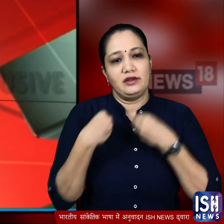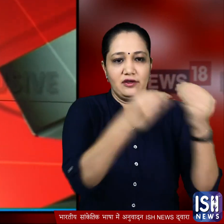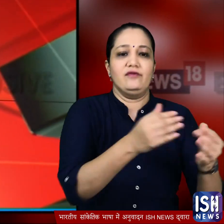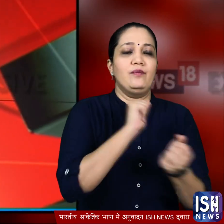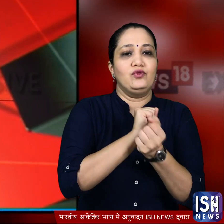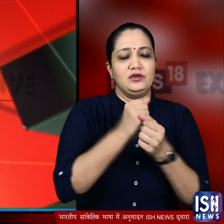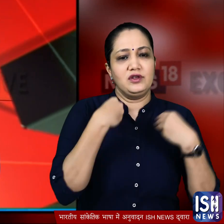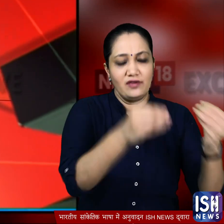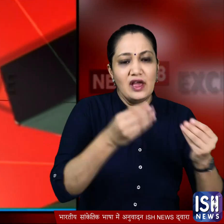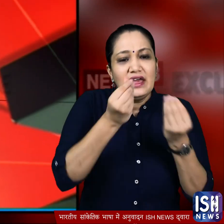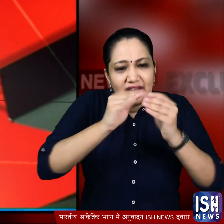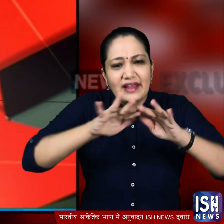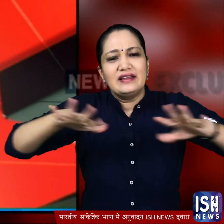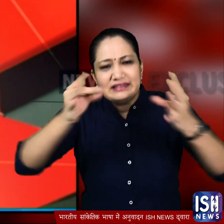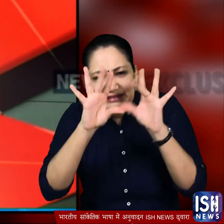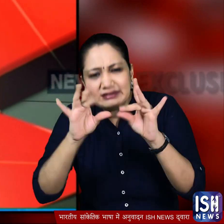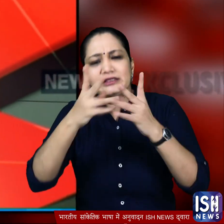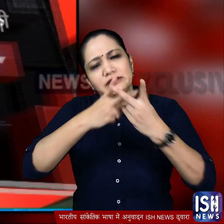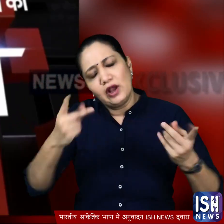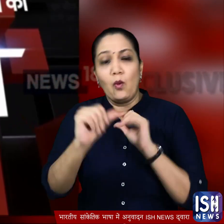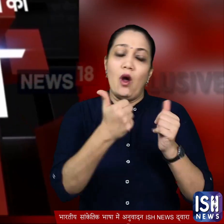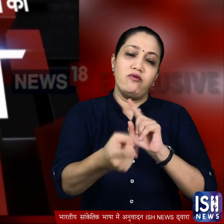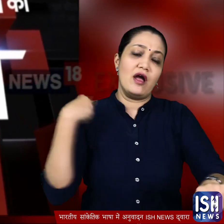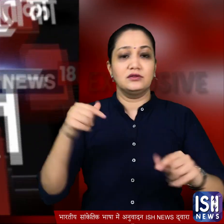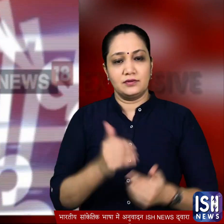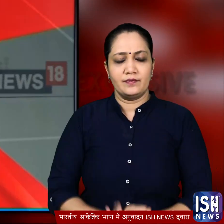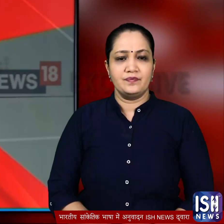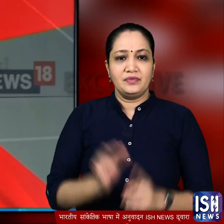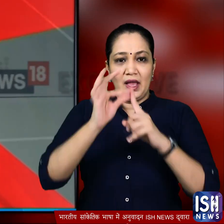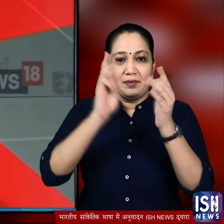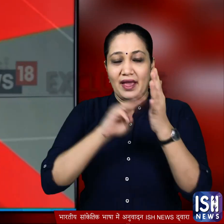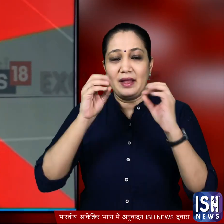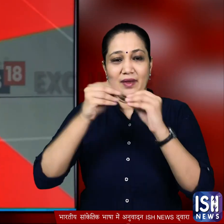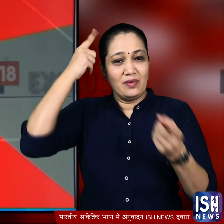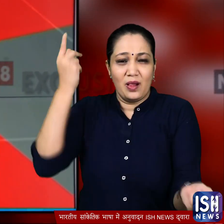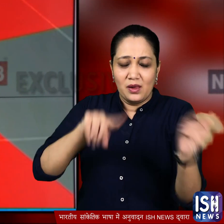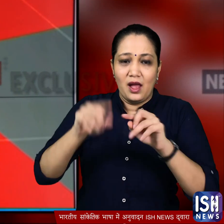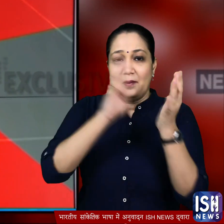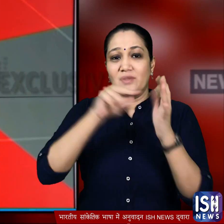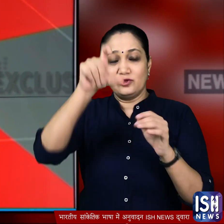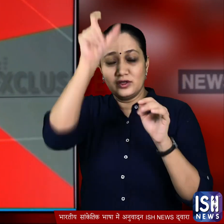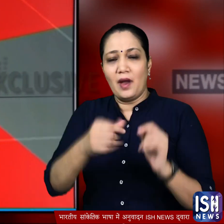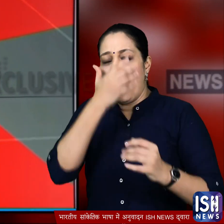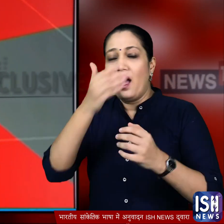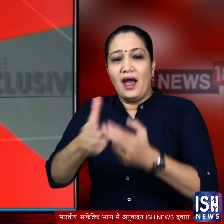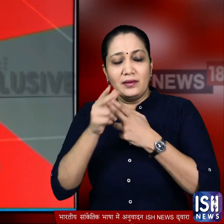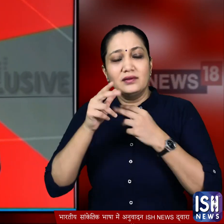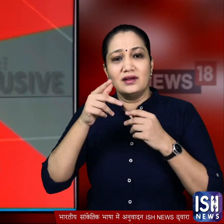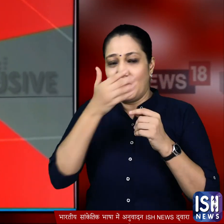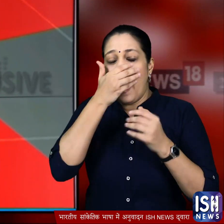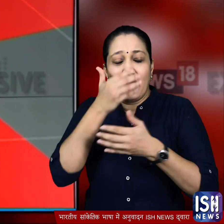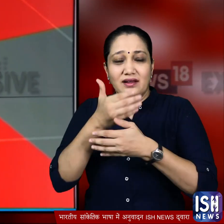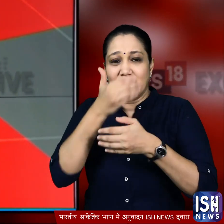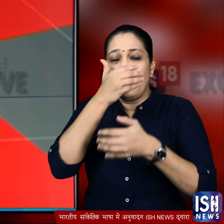गाड़ियां पुलिस के हवाले की जो रेत और दलदल में भी फर्राटे से दौड़ सकती। पीएनबी घोटाले में आरोपी मेहुल चोकसी के अपहरण के आरोपों